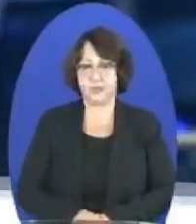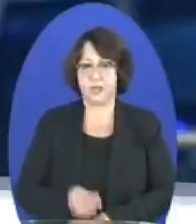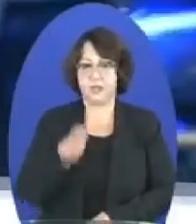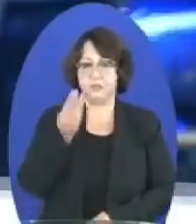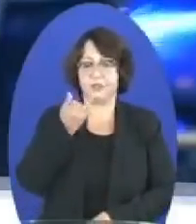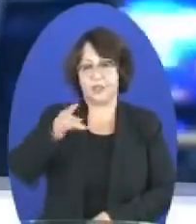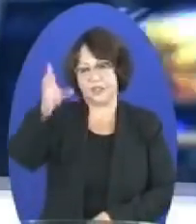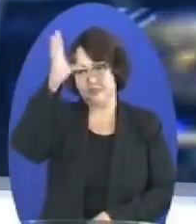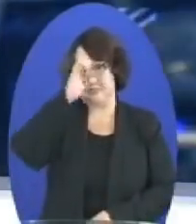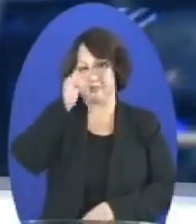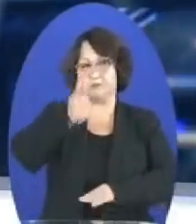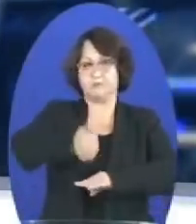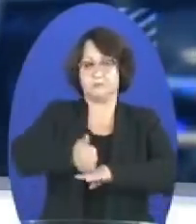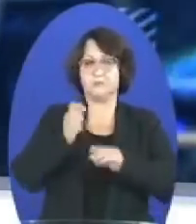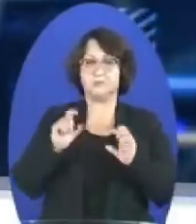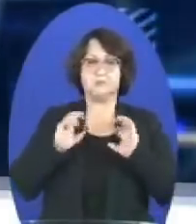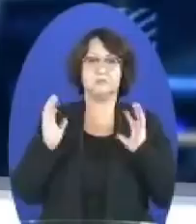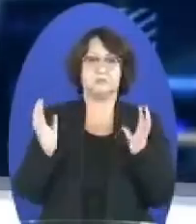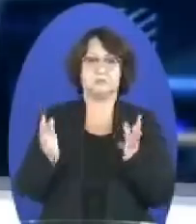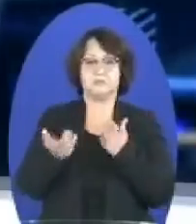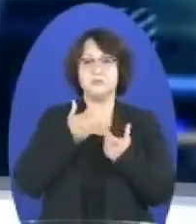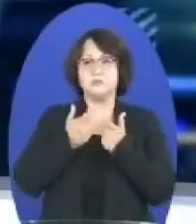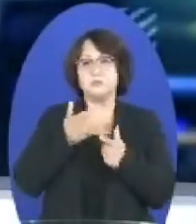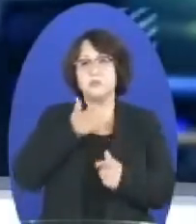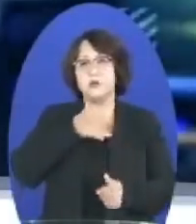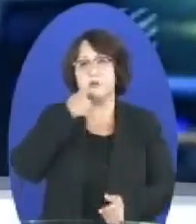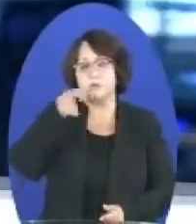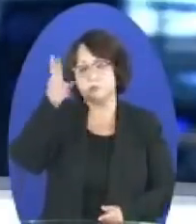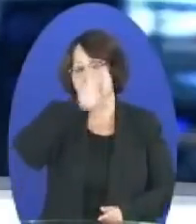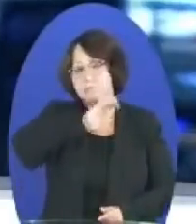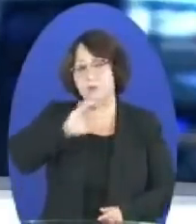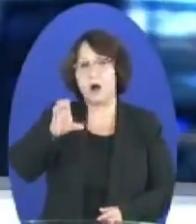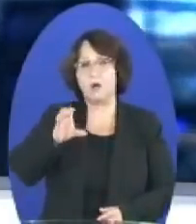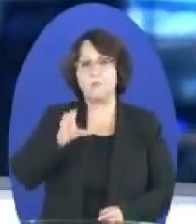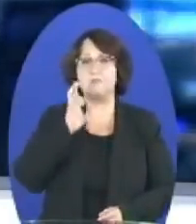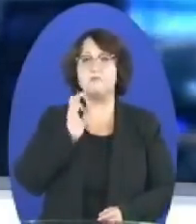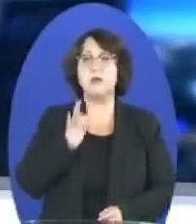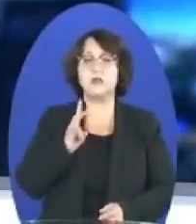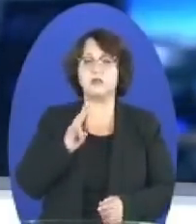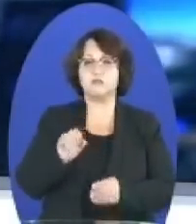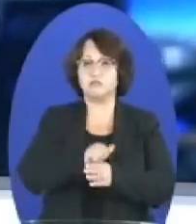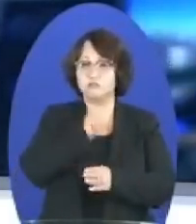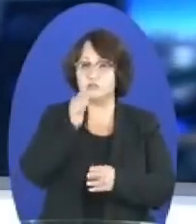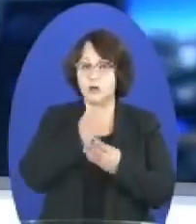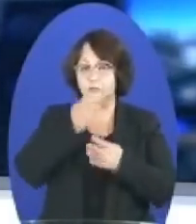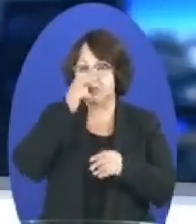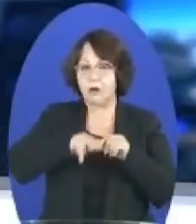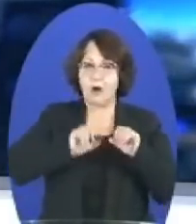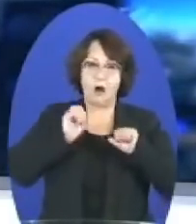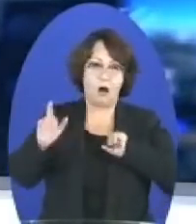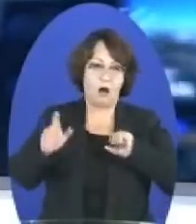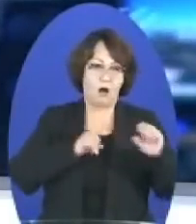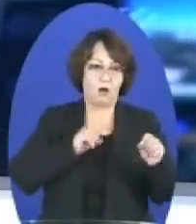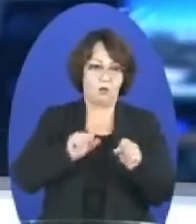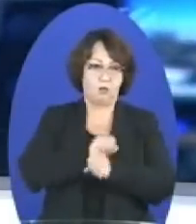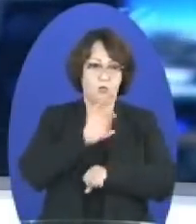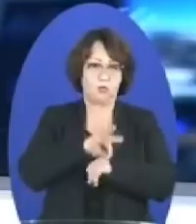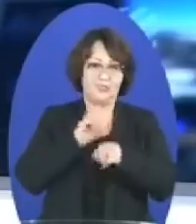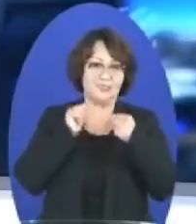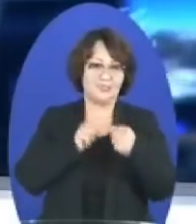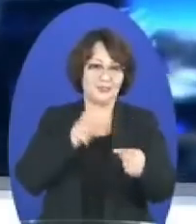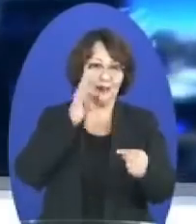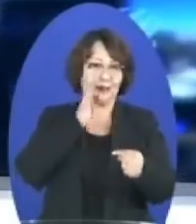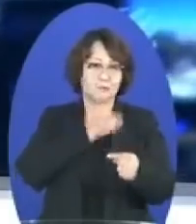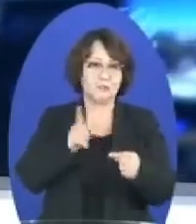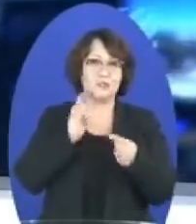Шадар сайдар ахлуулсан ажлын хэсэг өнөөдөр эрүүл мэндийн байгууллагын бэлэн байдлаа танилцсан байна. Энэ үеэр шадар сайд Содбаатар коронавирусын эсрэг авч байгаа арга хэмжээ